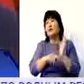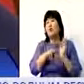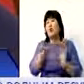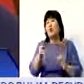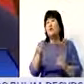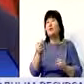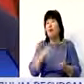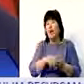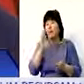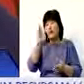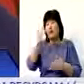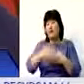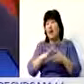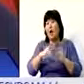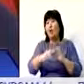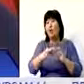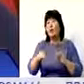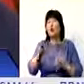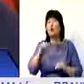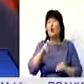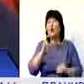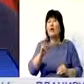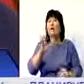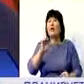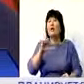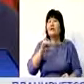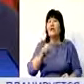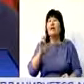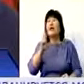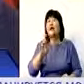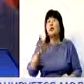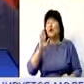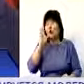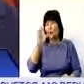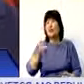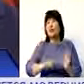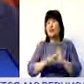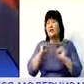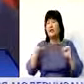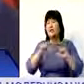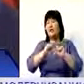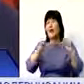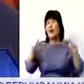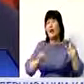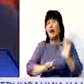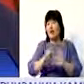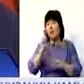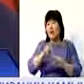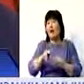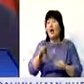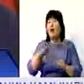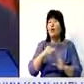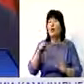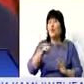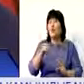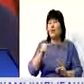тенге. В ближайшее время в аульных округах Жулек, Бистам, Нартай, Бекижанова тоже будут сданы спортивные объекты. И в ауле Тункерас по